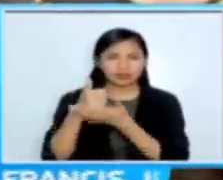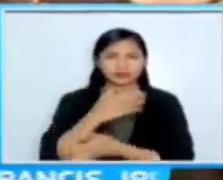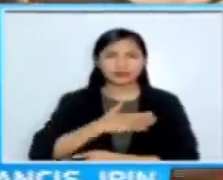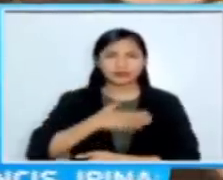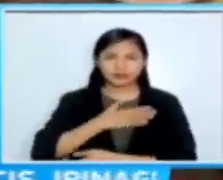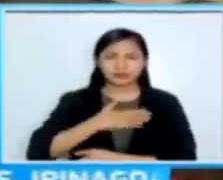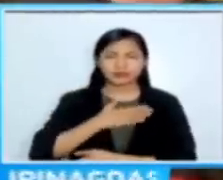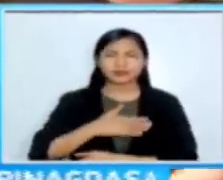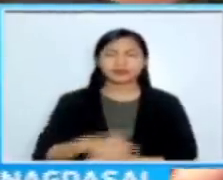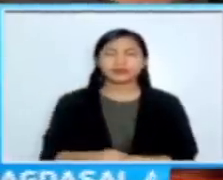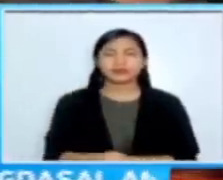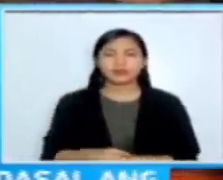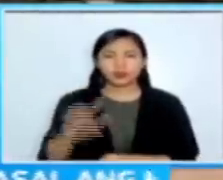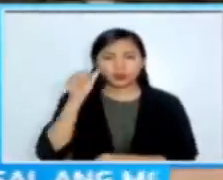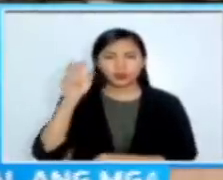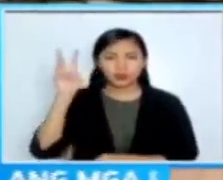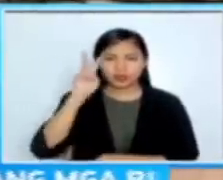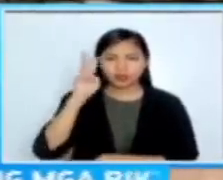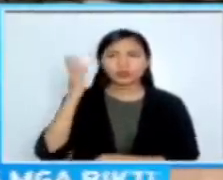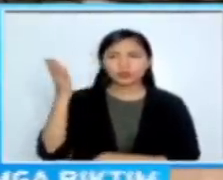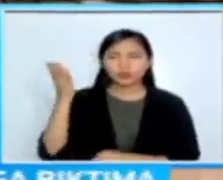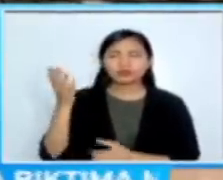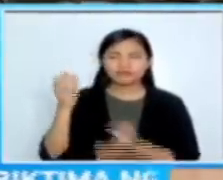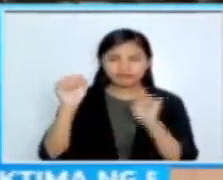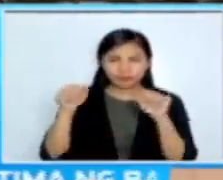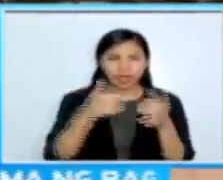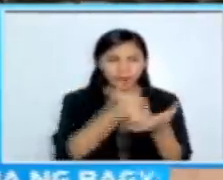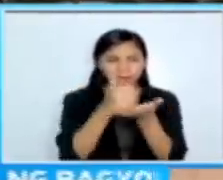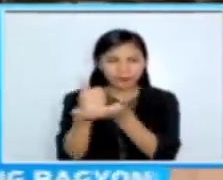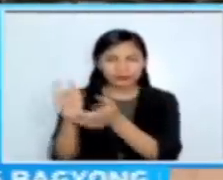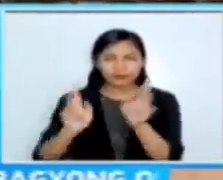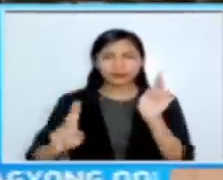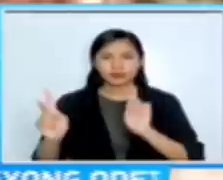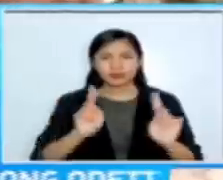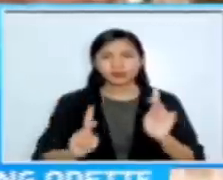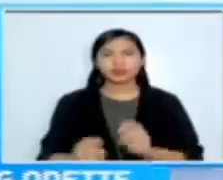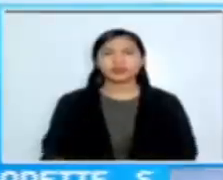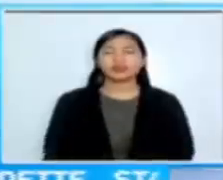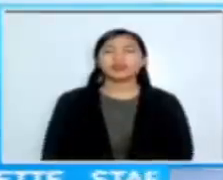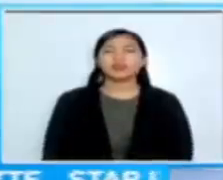ikaw, patulungin ka sa mga tao. Ian Cruz, GMA News.